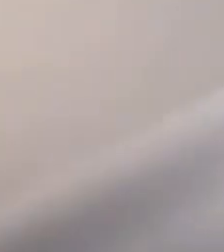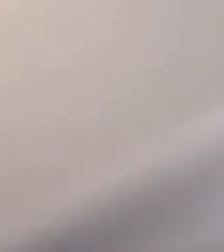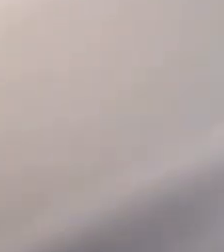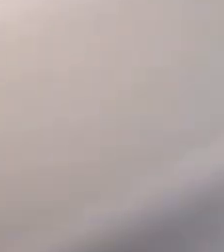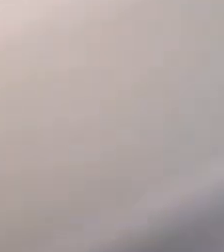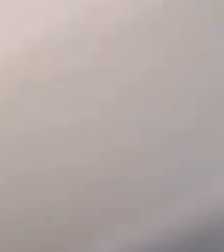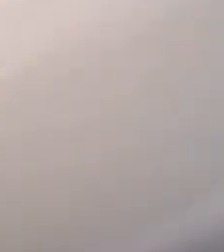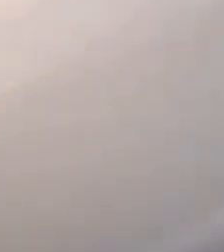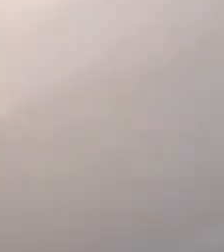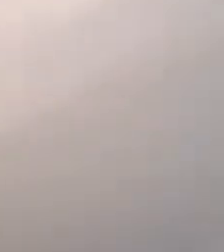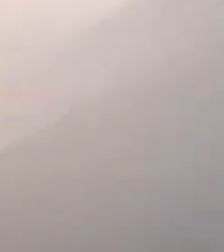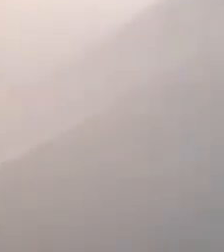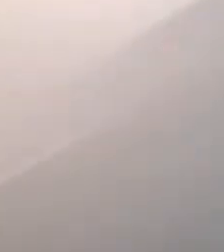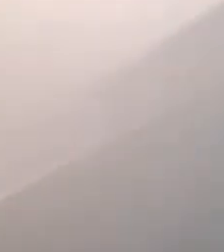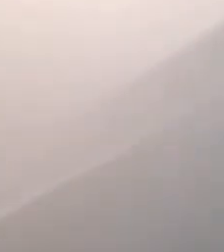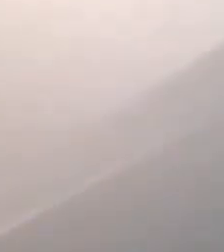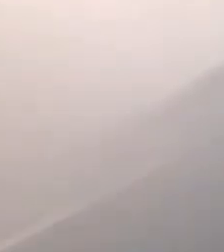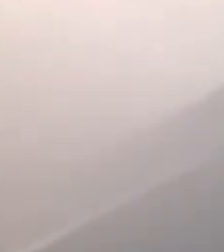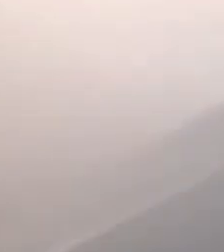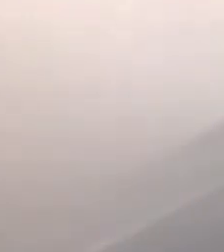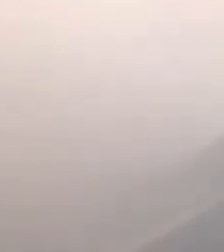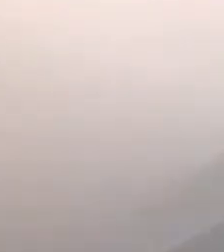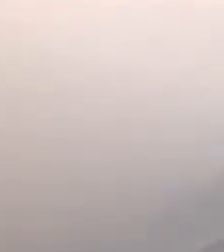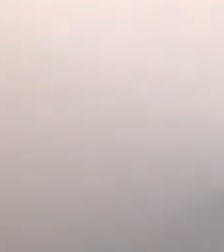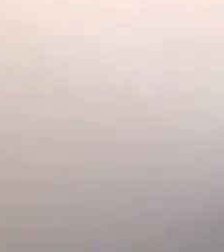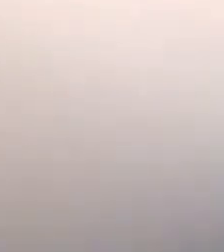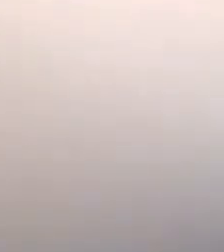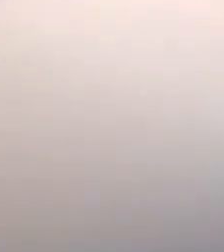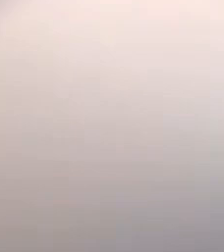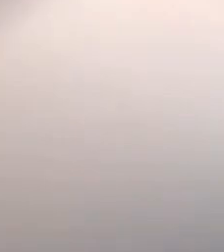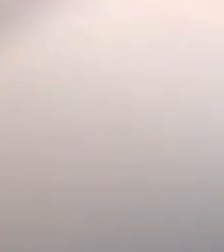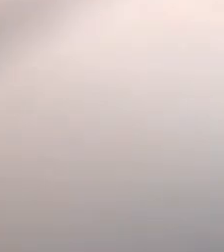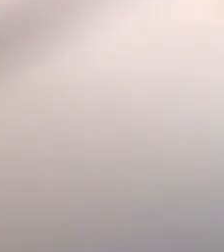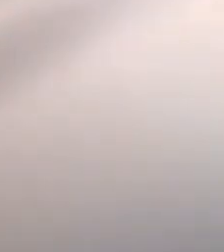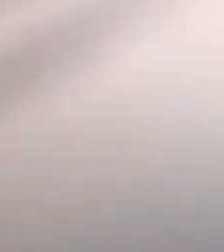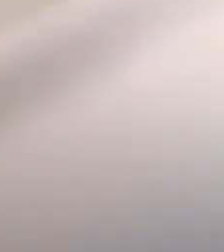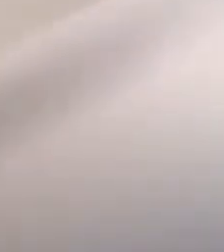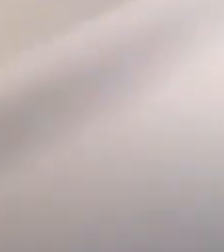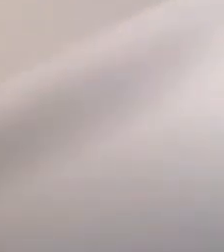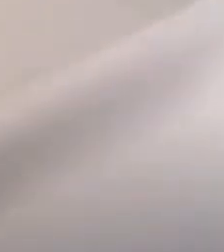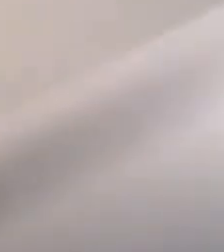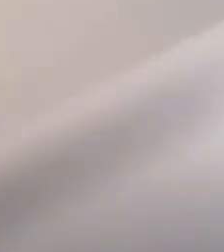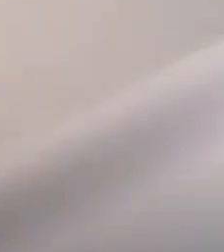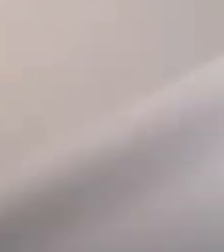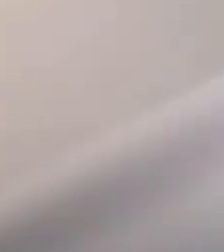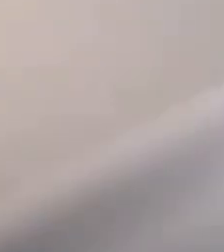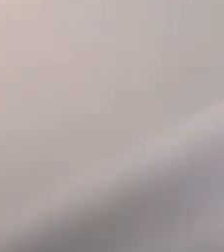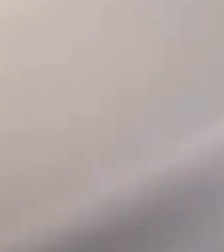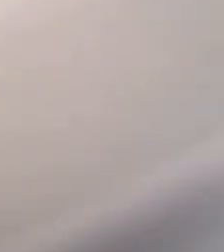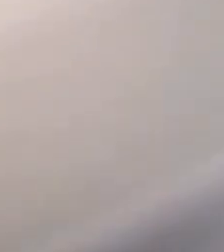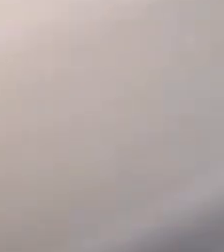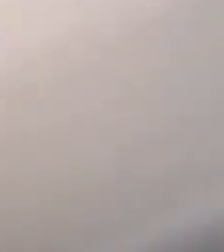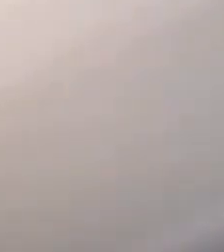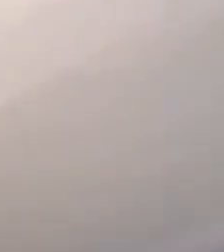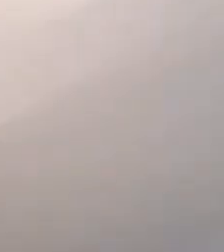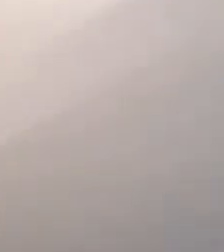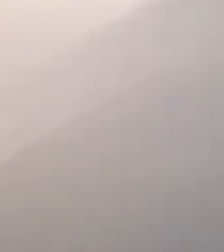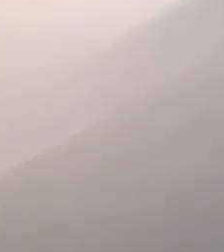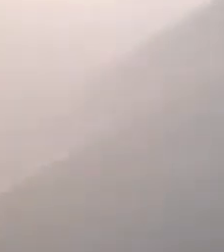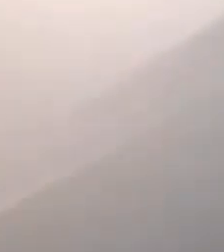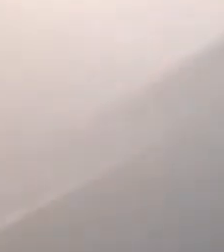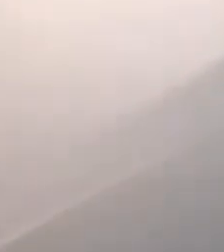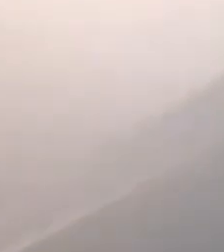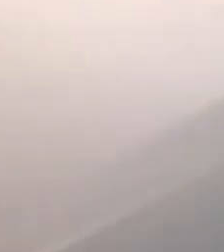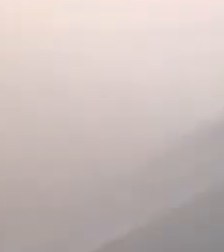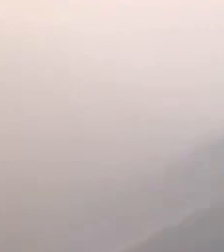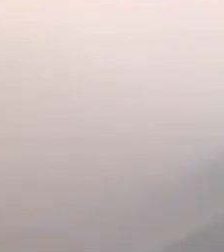mga balita, kaya para sa pinakasariwang balita, mag-subscribe kayo sa aming YouTube channel. Para sa mga kapuso abroad,